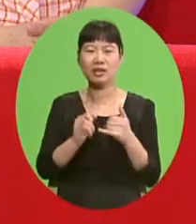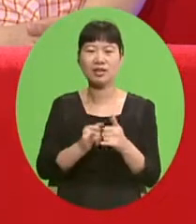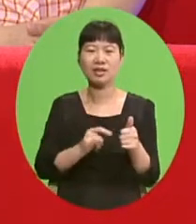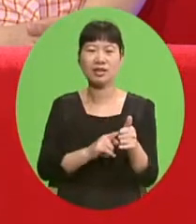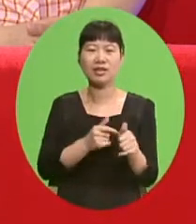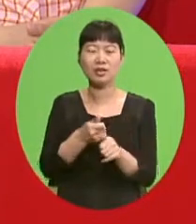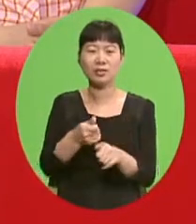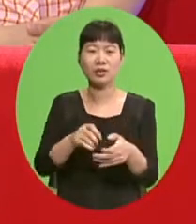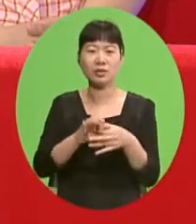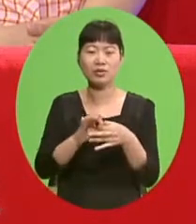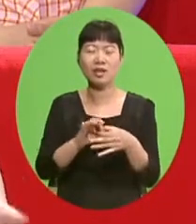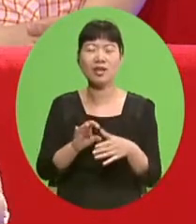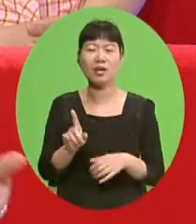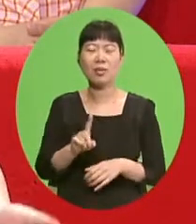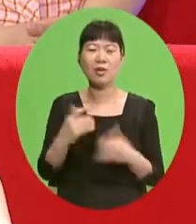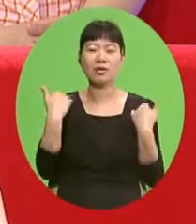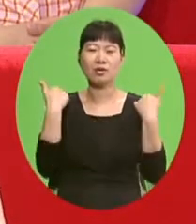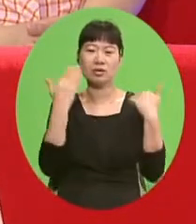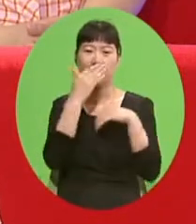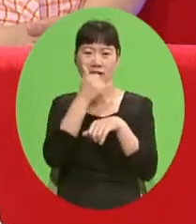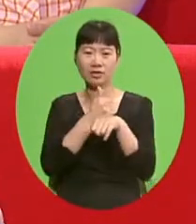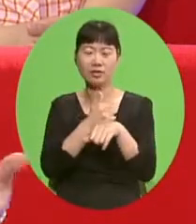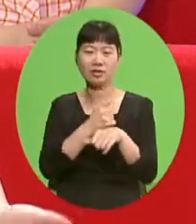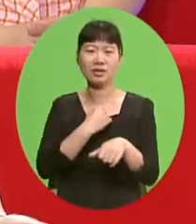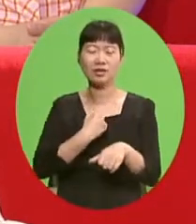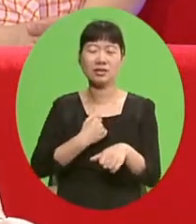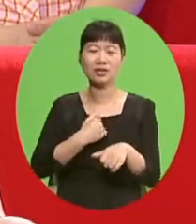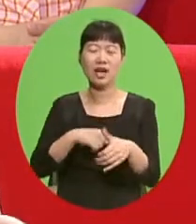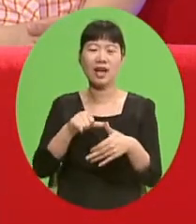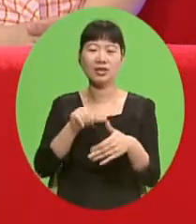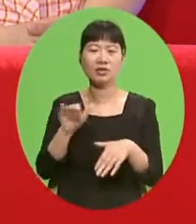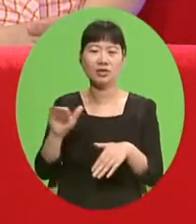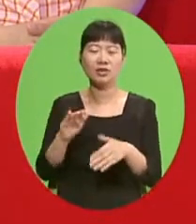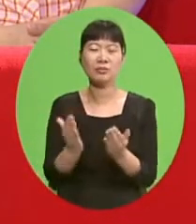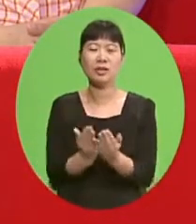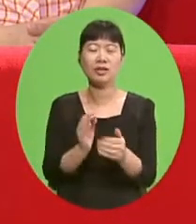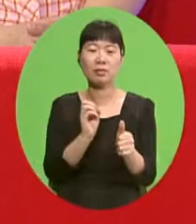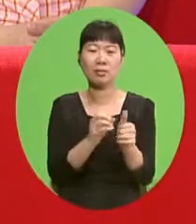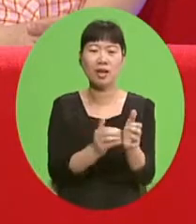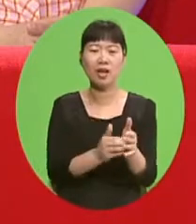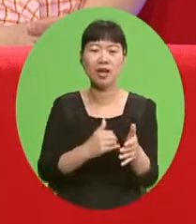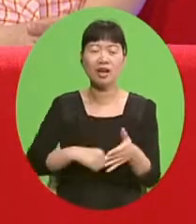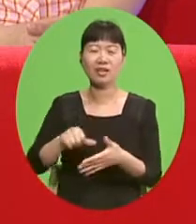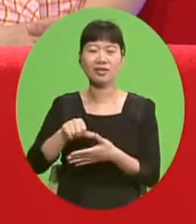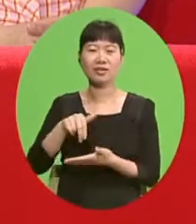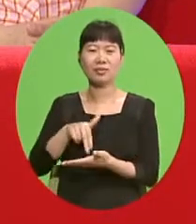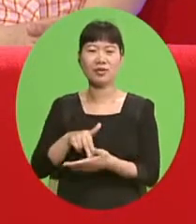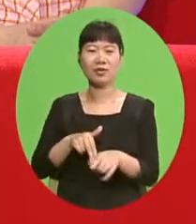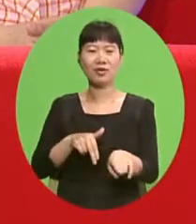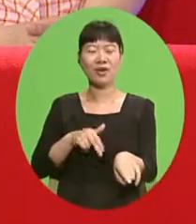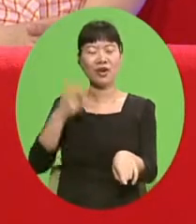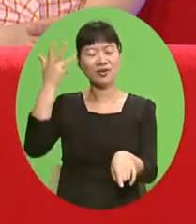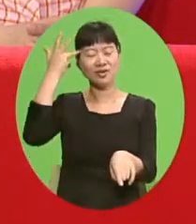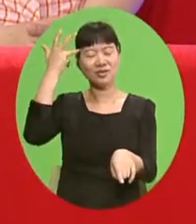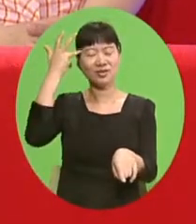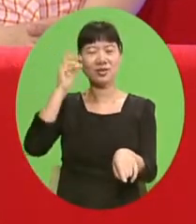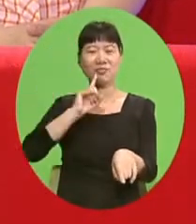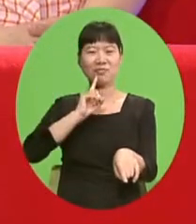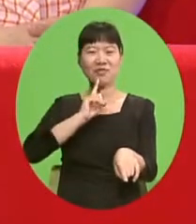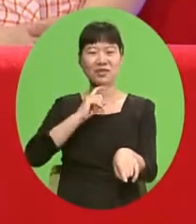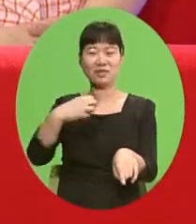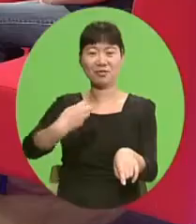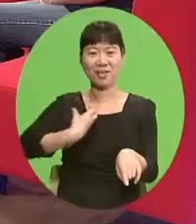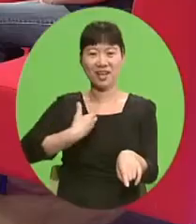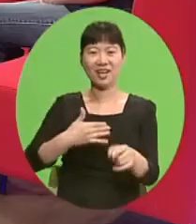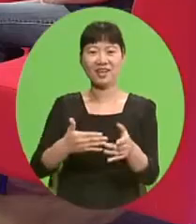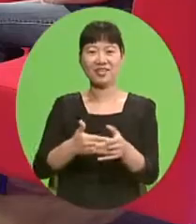인간이 극복을 통해 굉장히 성장을 할수 있는 거란 얘기를 아이 수준에 맞게 해줬더니 딱 듣더니 우리 아들이 거참 철학적인 얘기군요. 우리 아들이